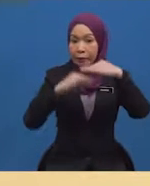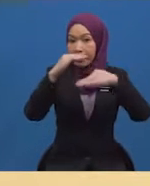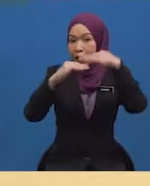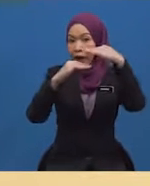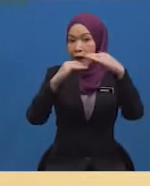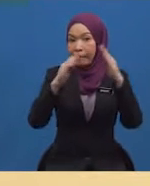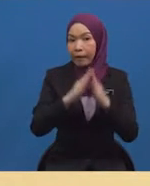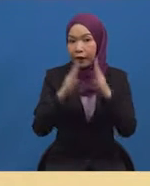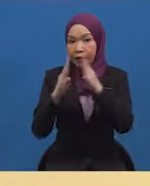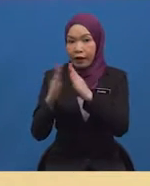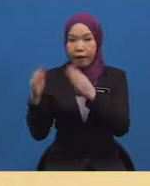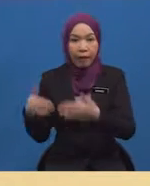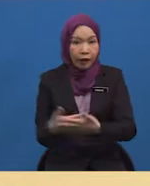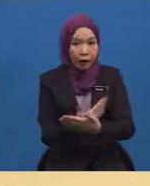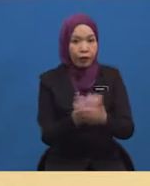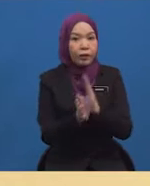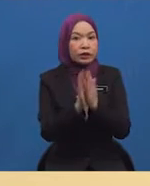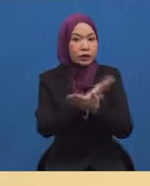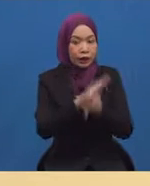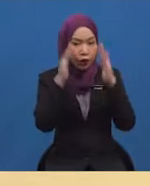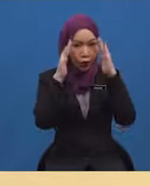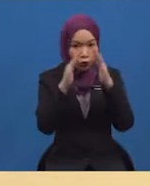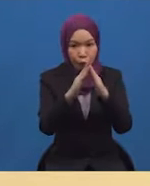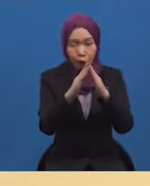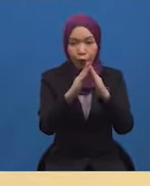baru menyebabkan tumpuan